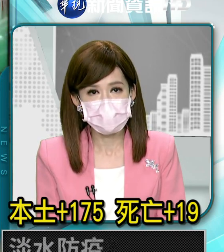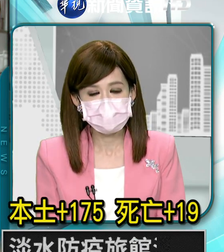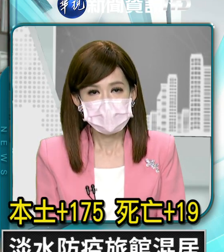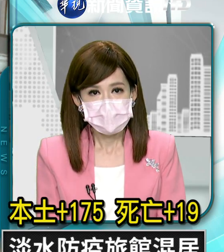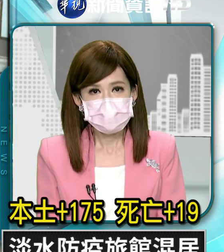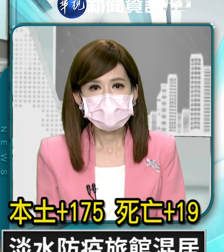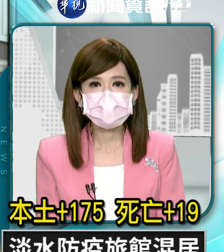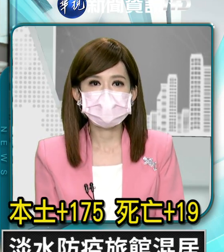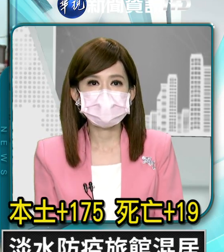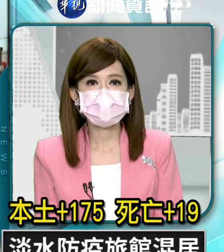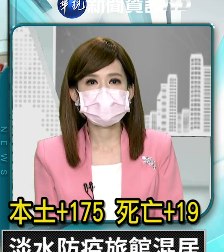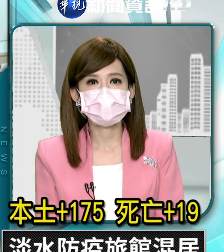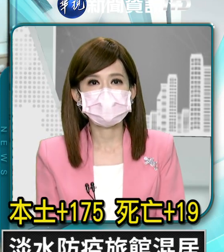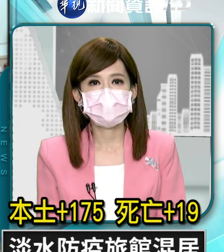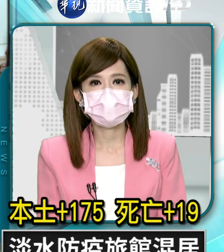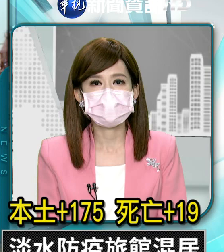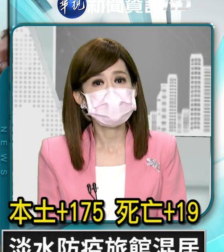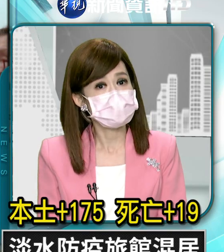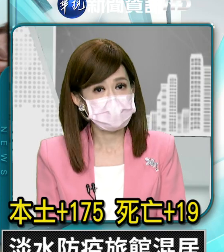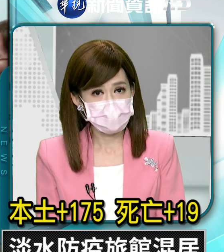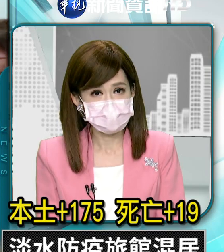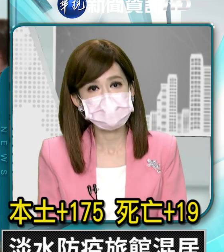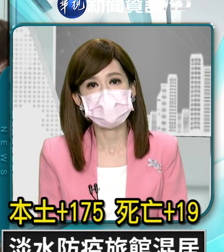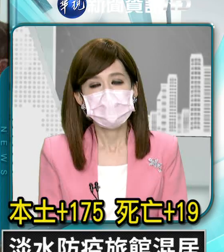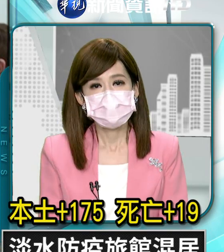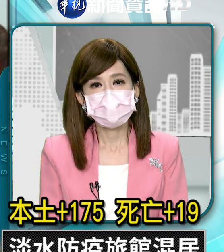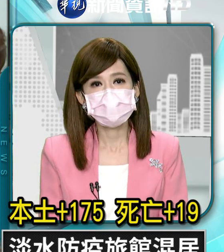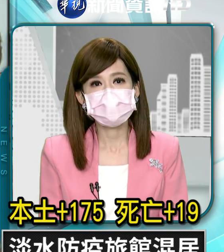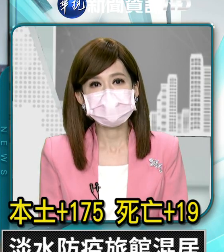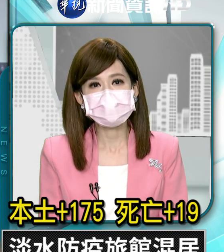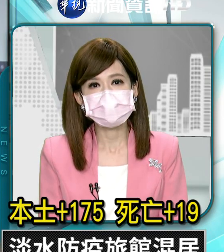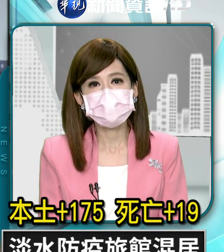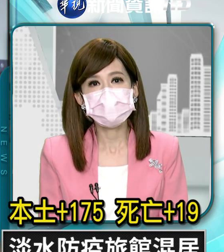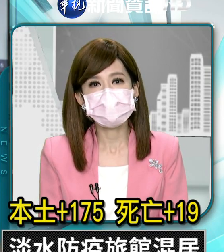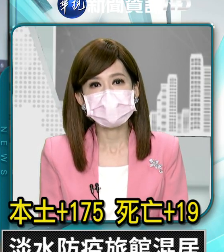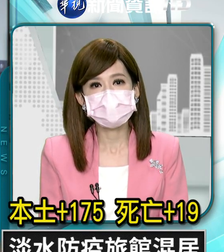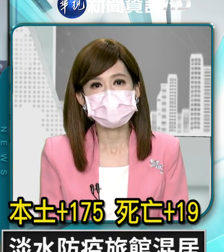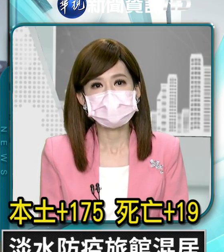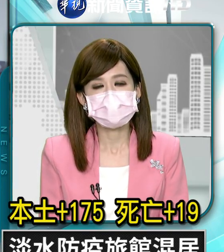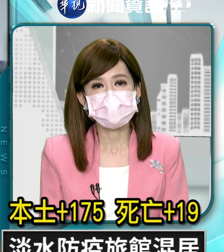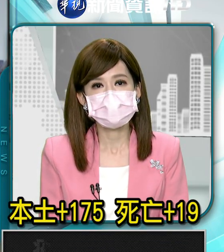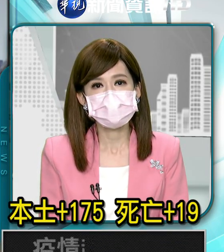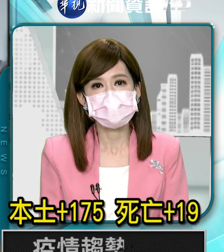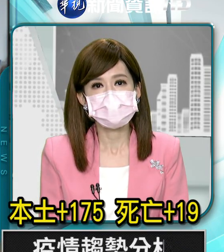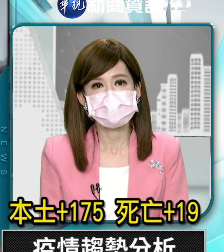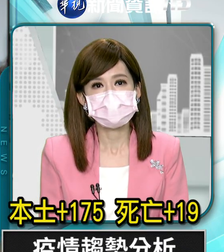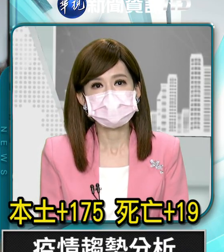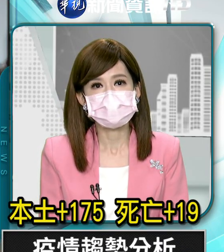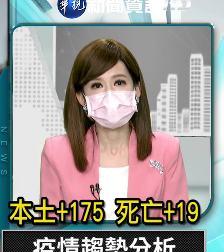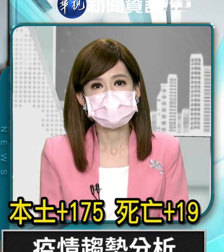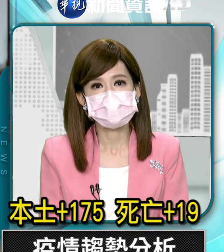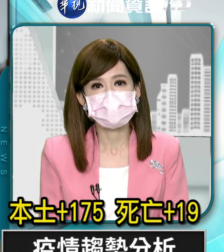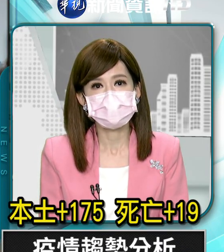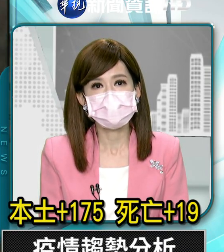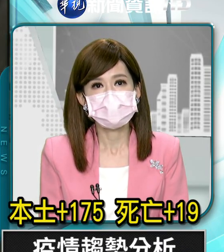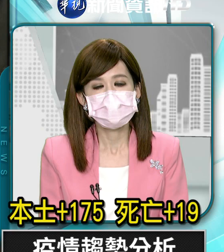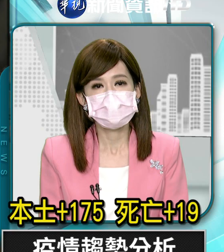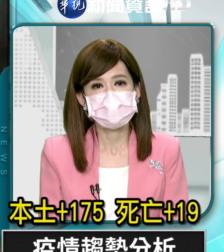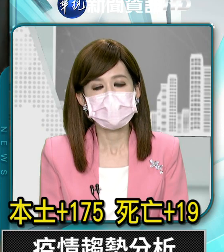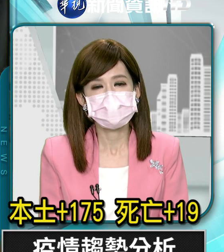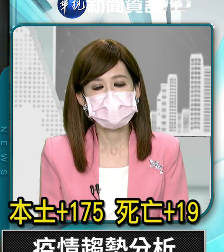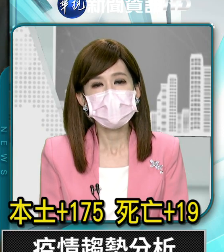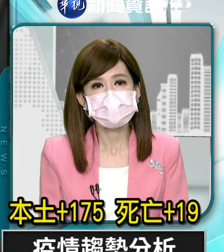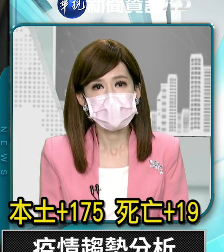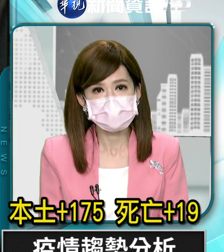死亡。另外呢，指挥中心也宣布了最新的统计，从去年疫情爆发至今呢，75岁以上的长者的死亡率